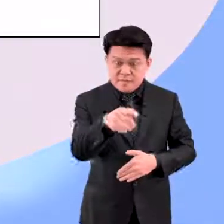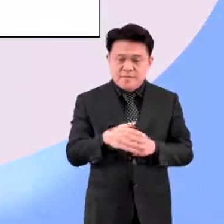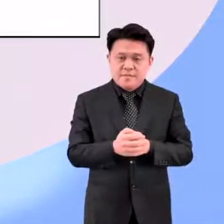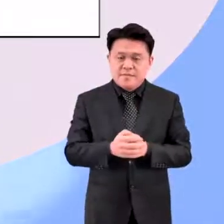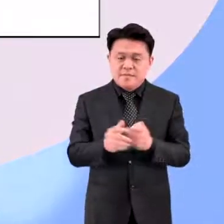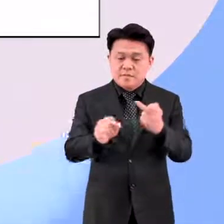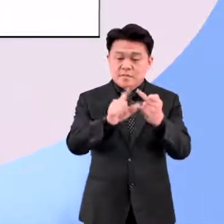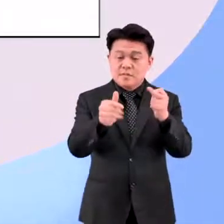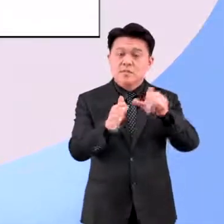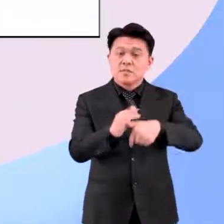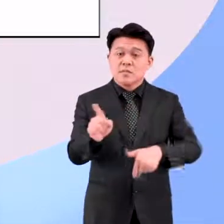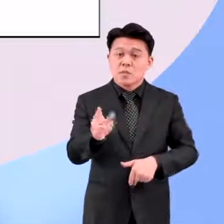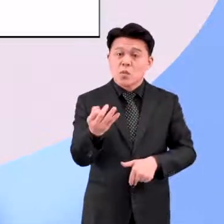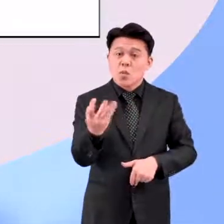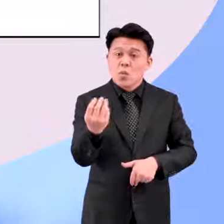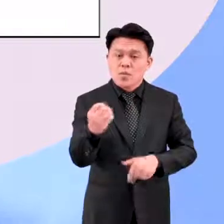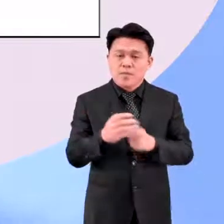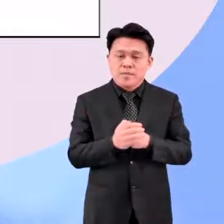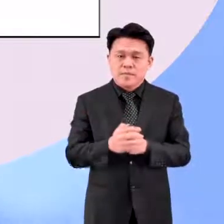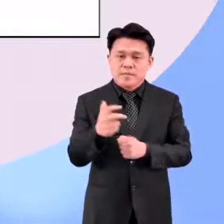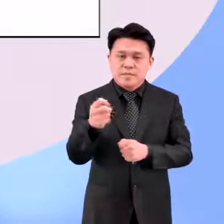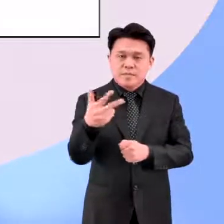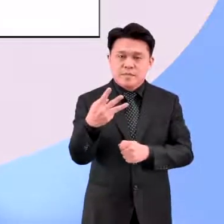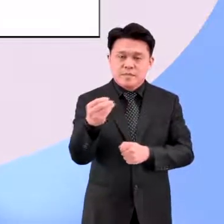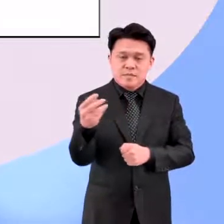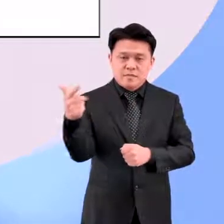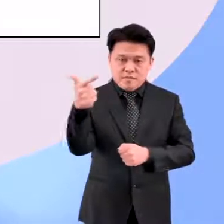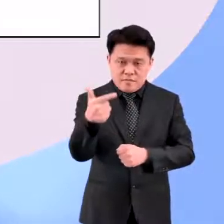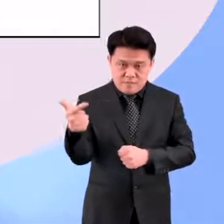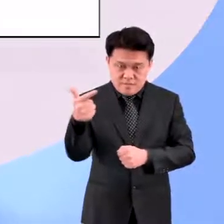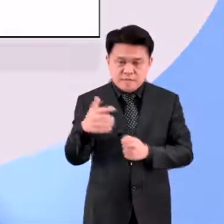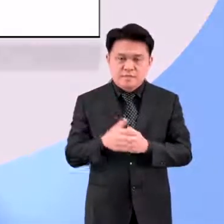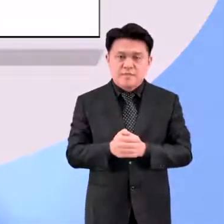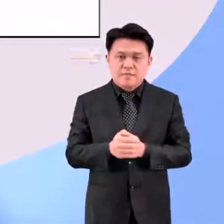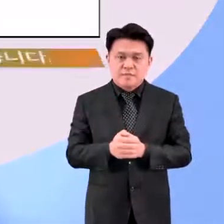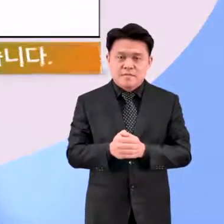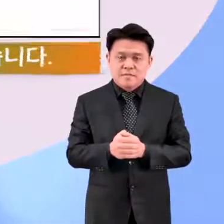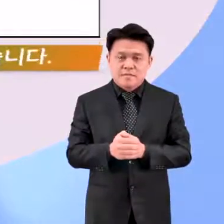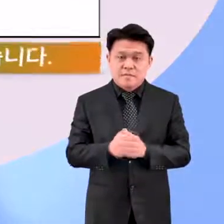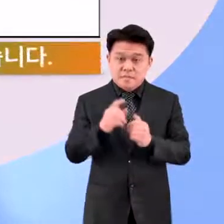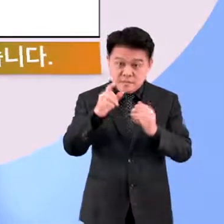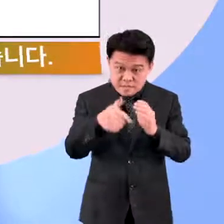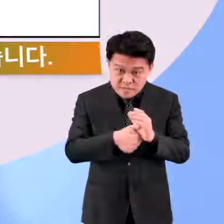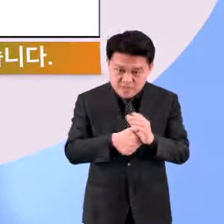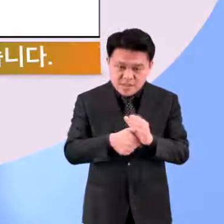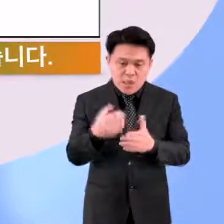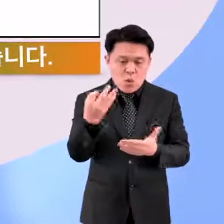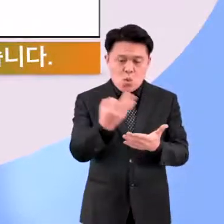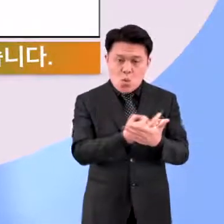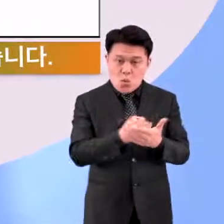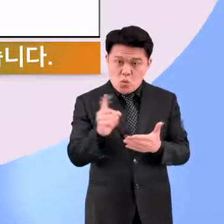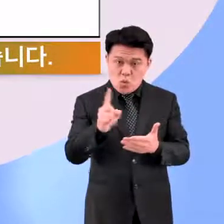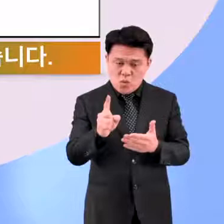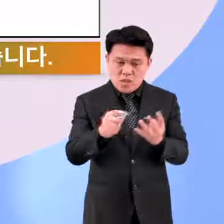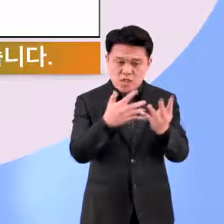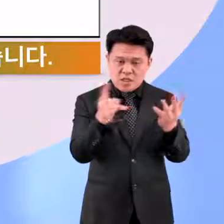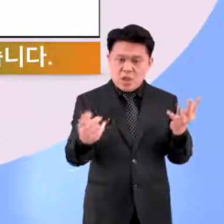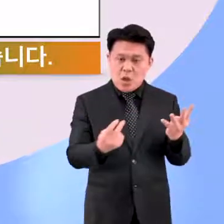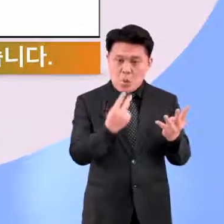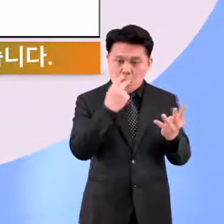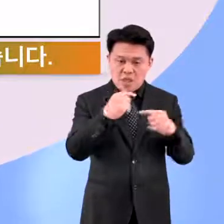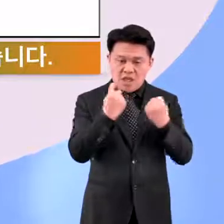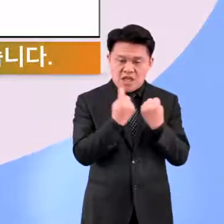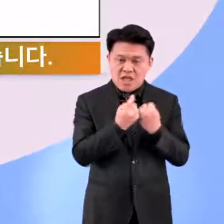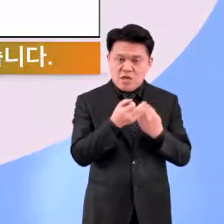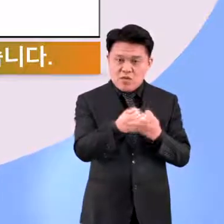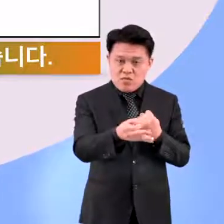7천 원이며 12월에는 74만 6천 원입니다. 이때 월급은 4대